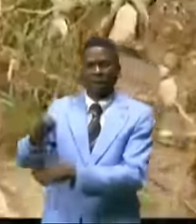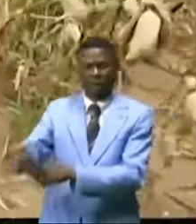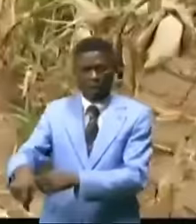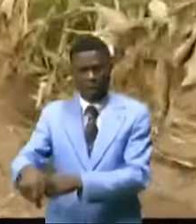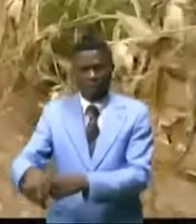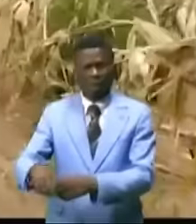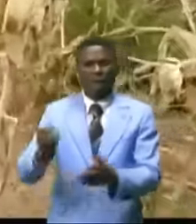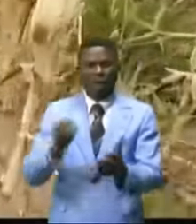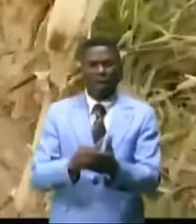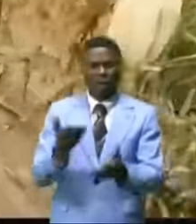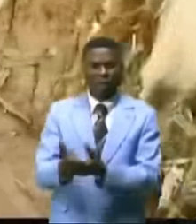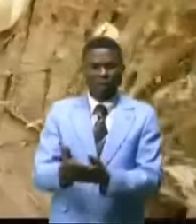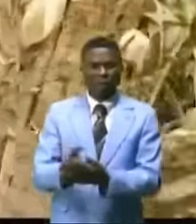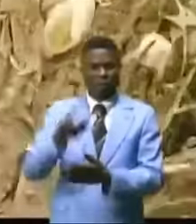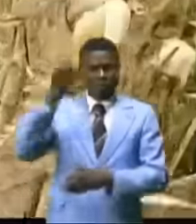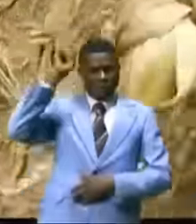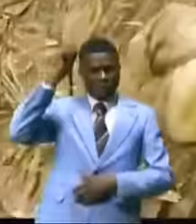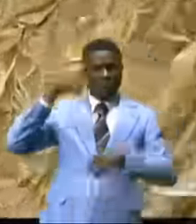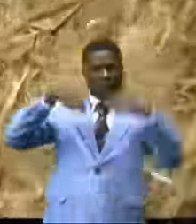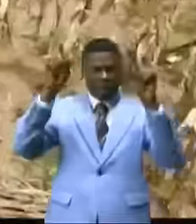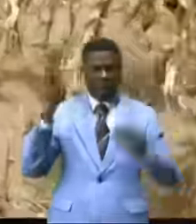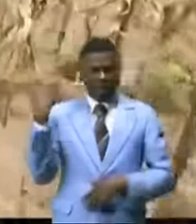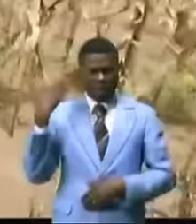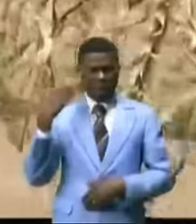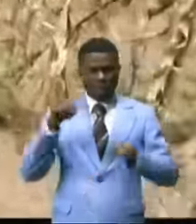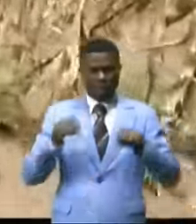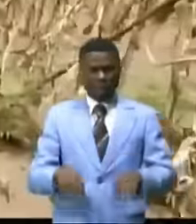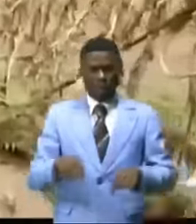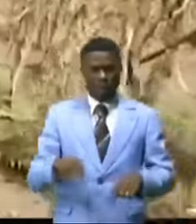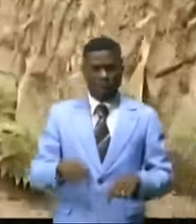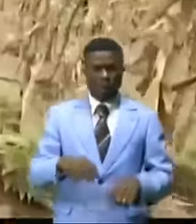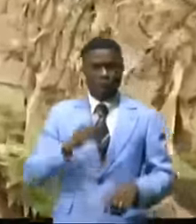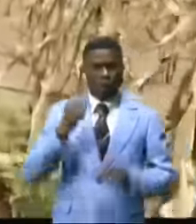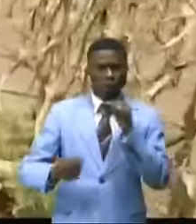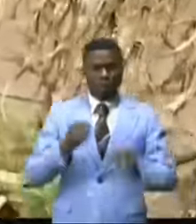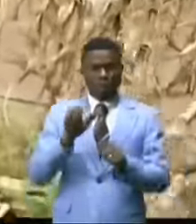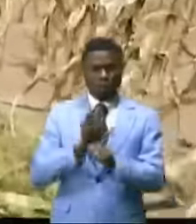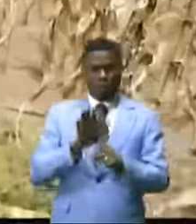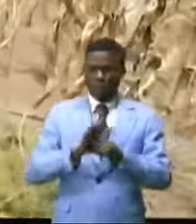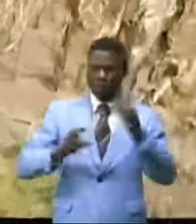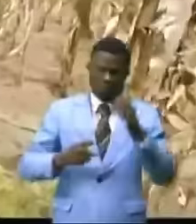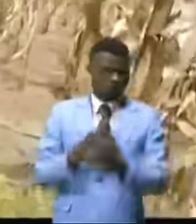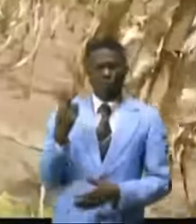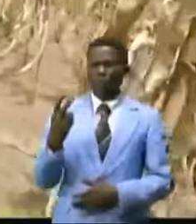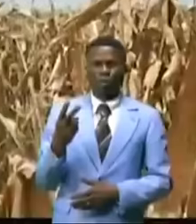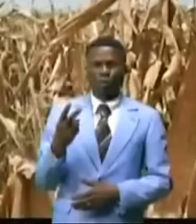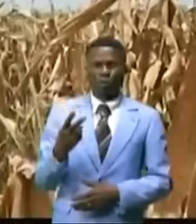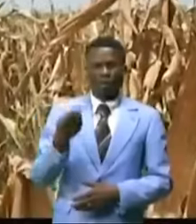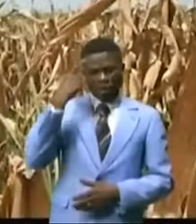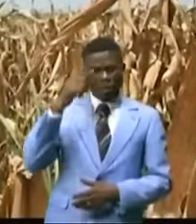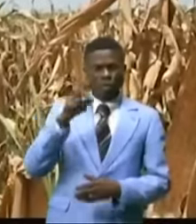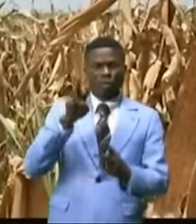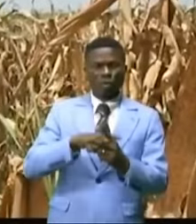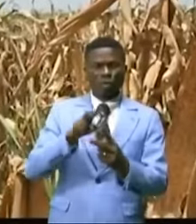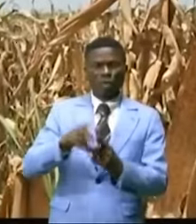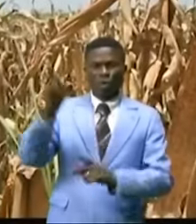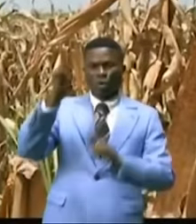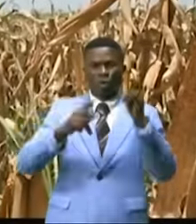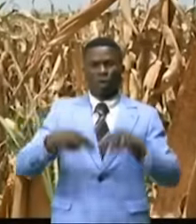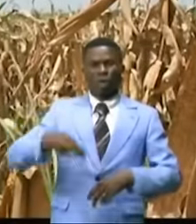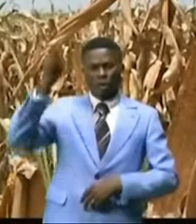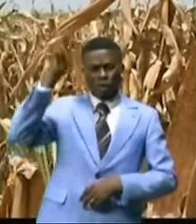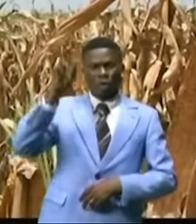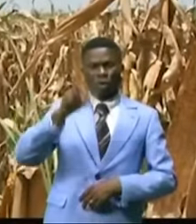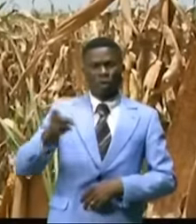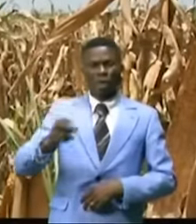cours. Comme pour les précédentes saisons, cette fois, les efforts sont doublement engagés pour garantir aux populations du Haut-Lomami